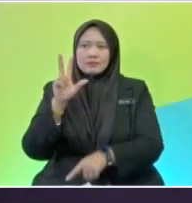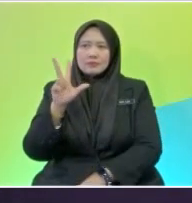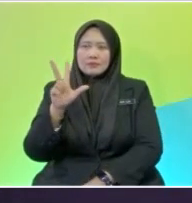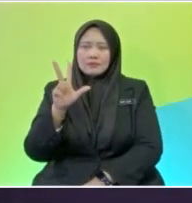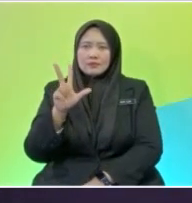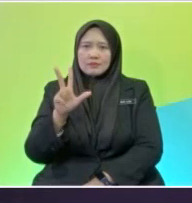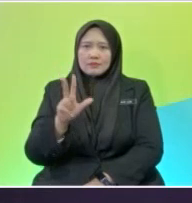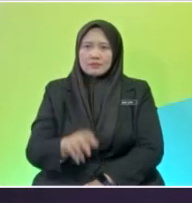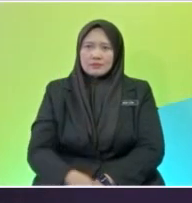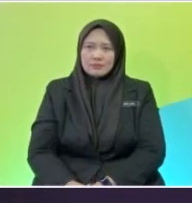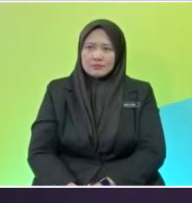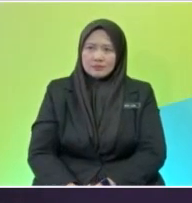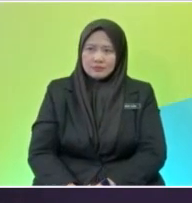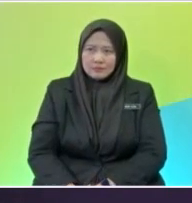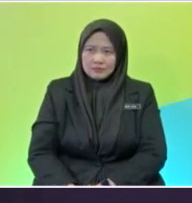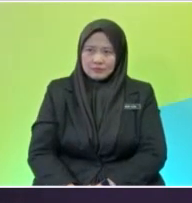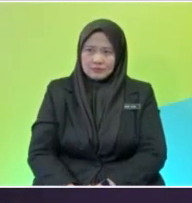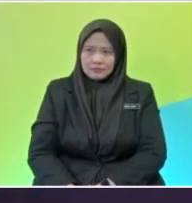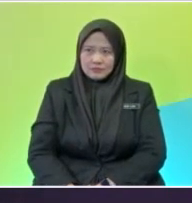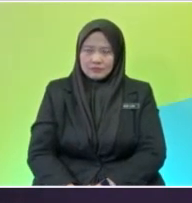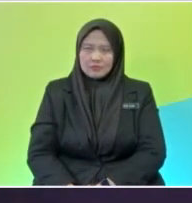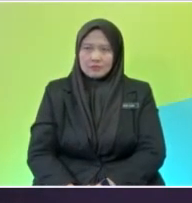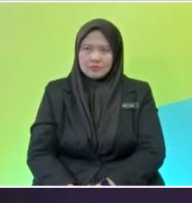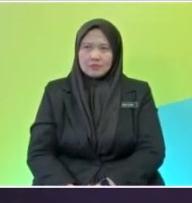dikumpul-kumpulkan bahwa banyak ada tiga